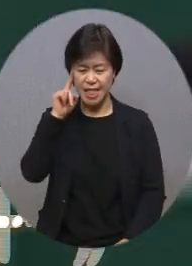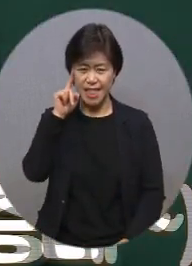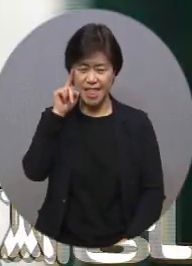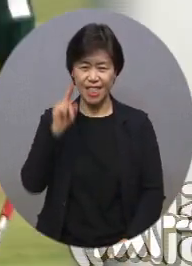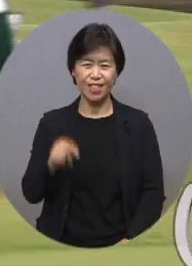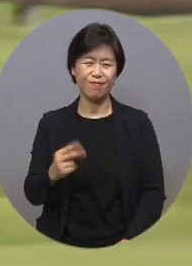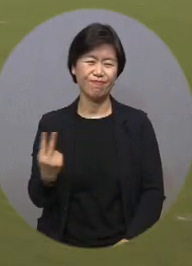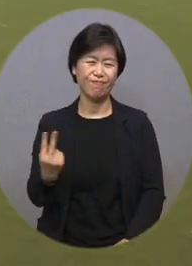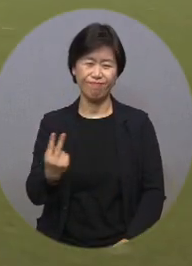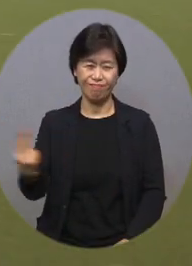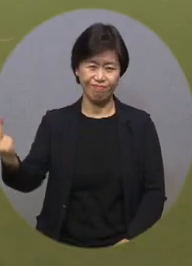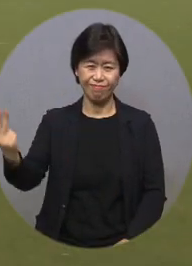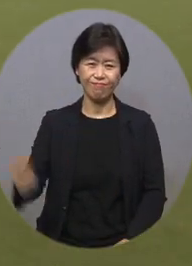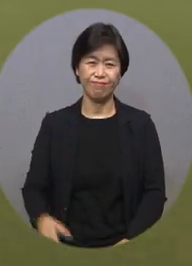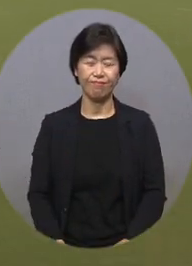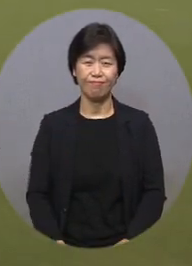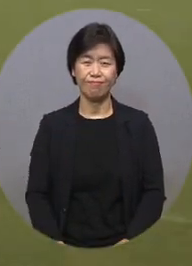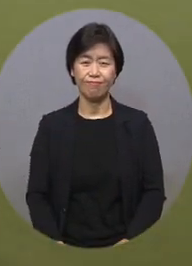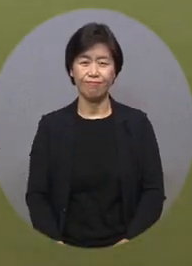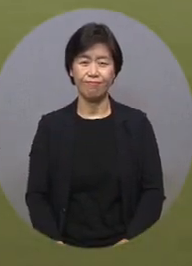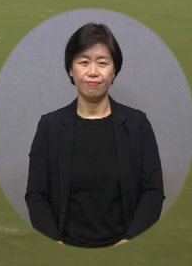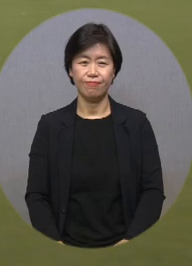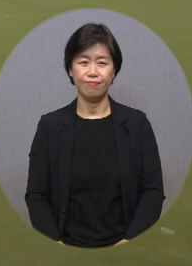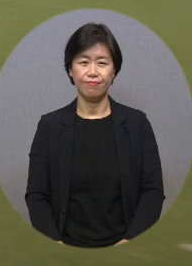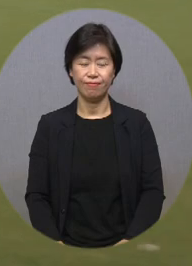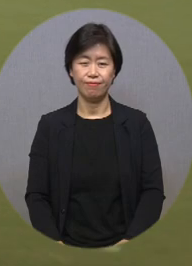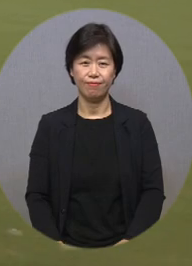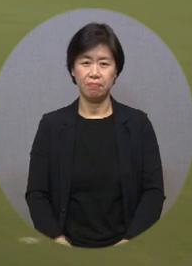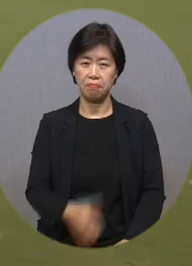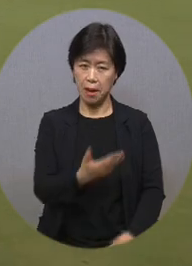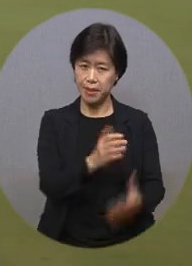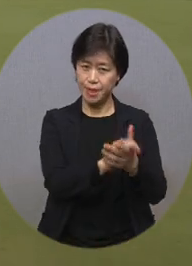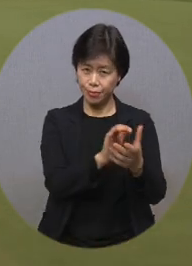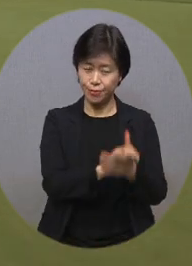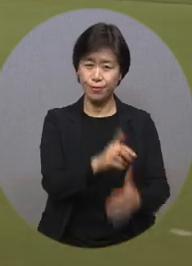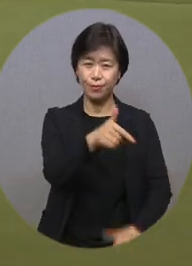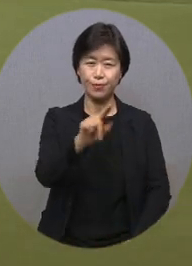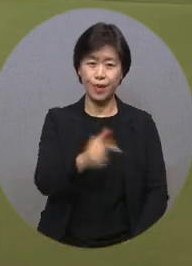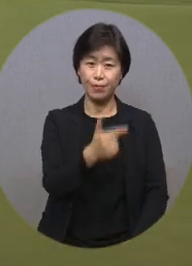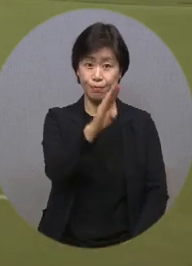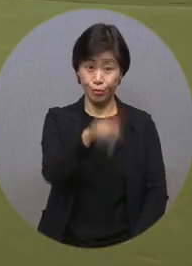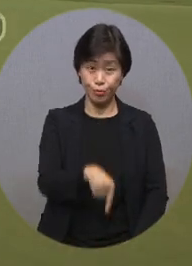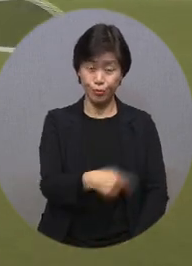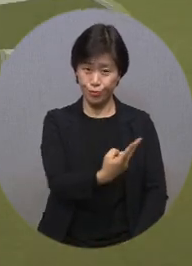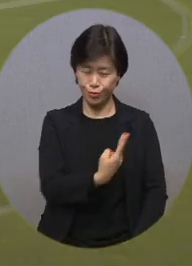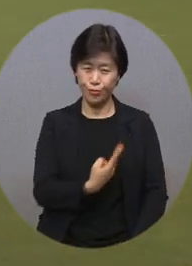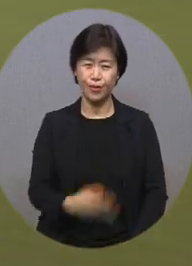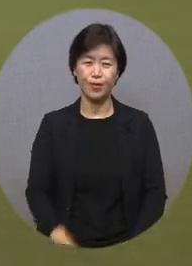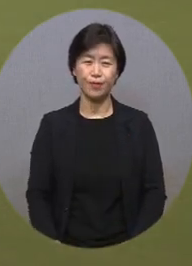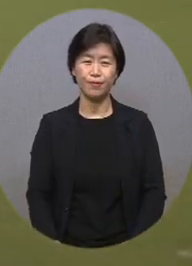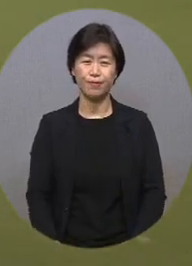미쳤네, 미쳤어! 텄어! 미쳤어! 우리는... 깜보! 어. 우리는? 깜보! 깜보!